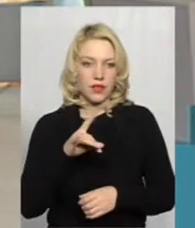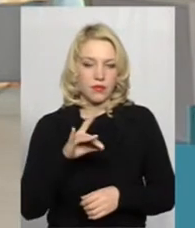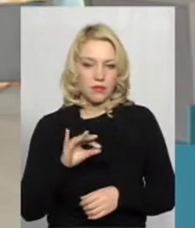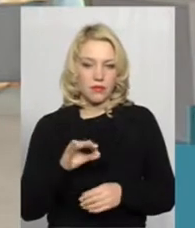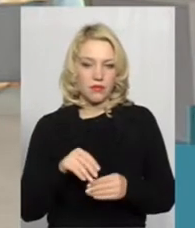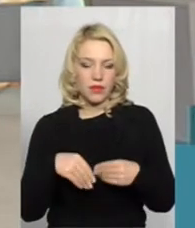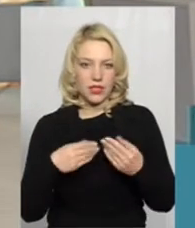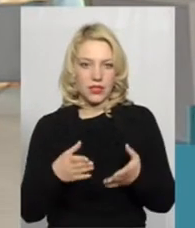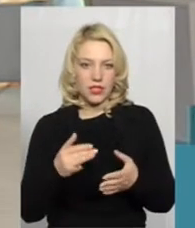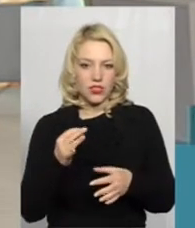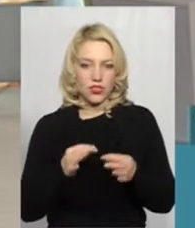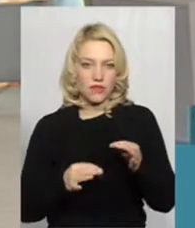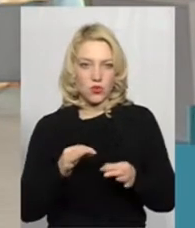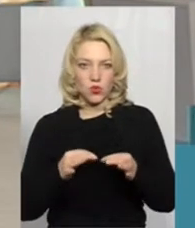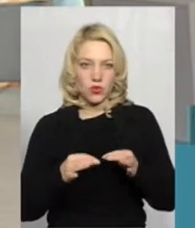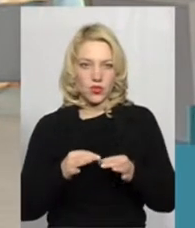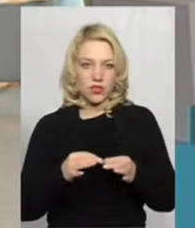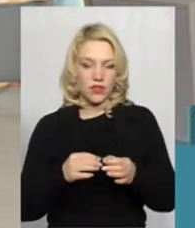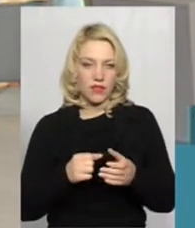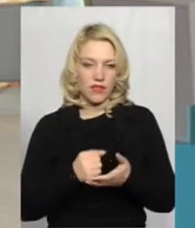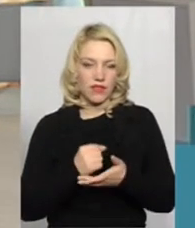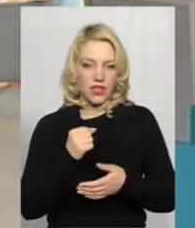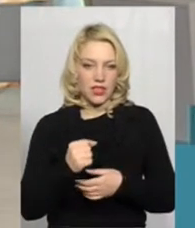призначено в суді,